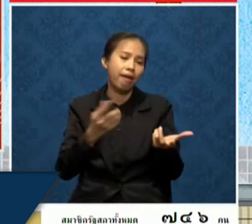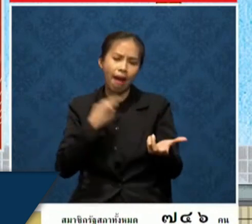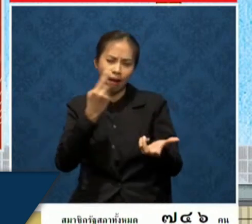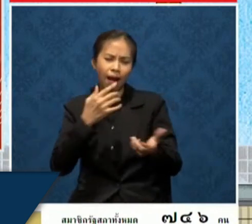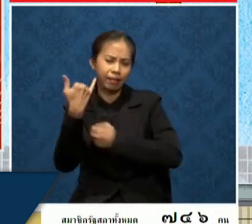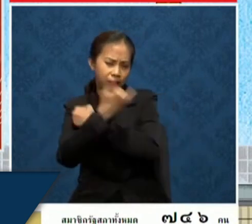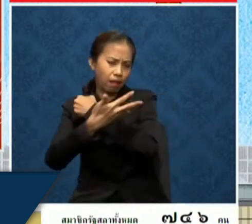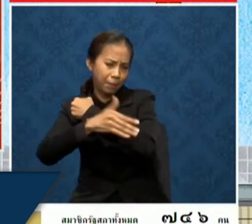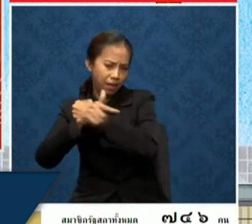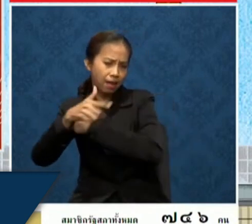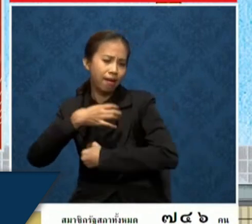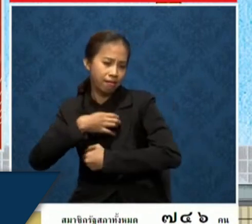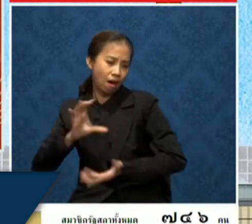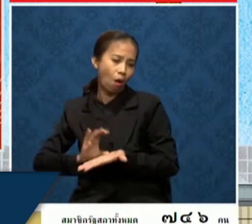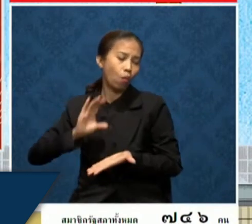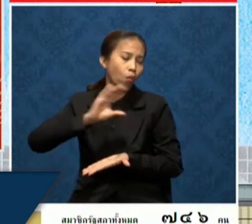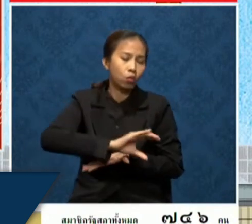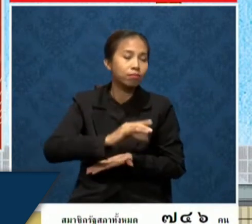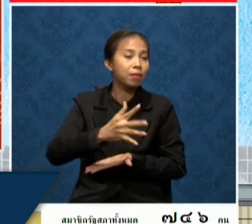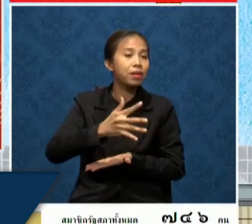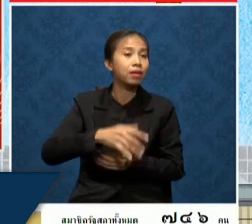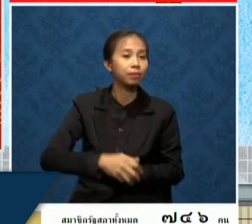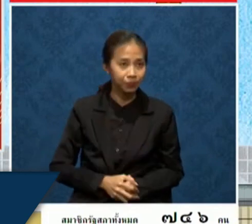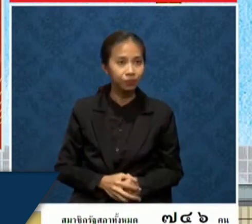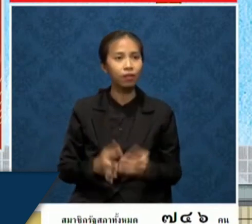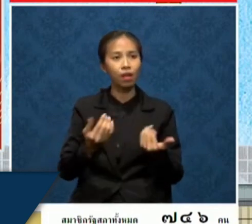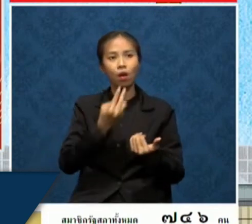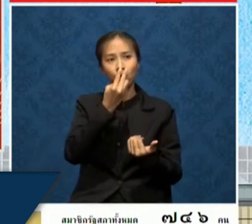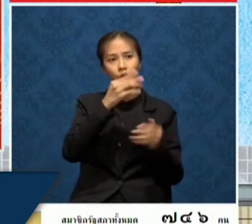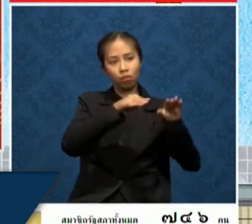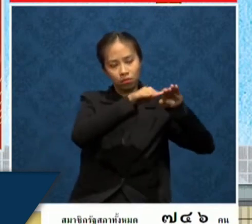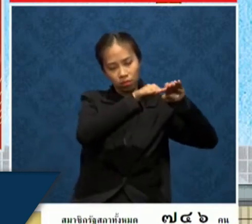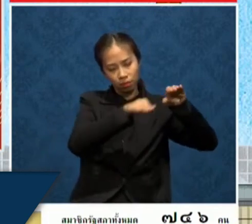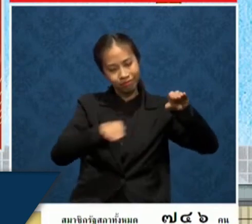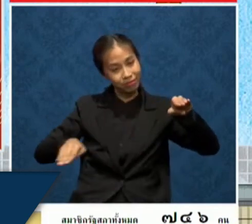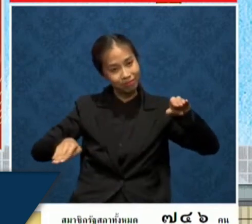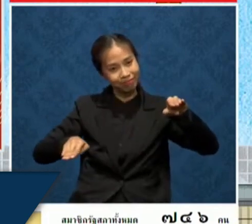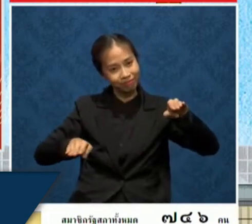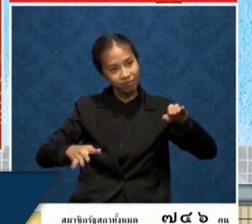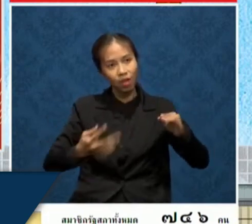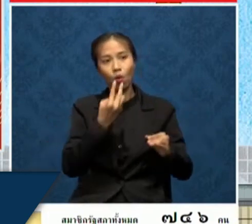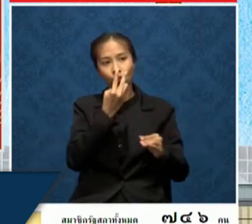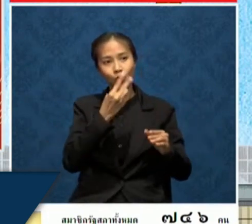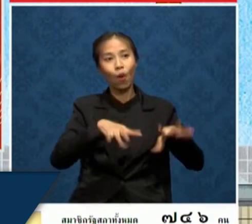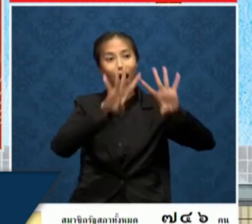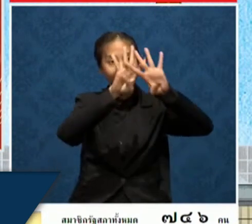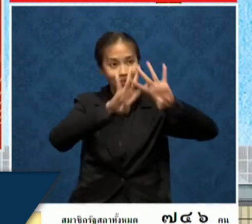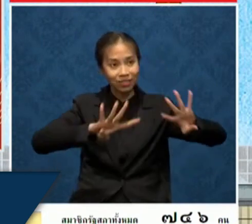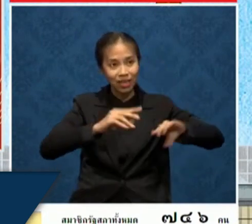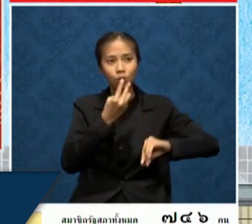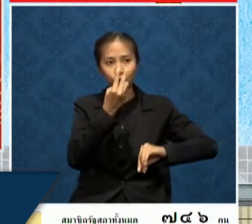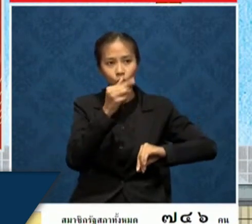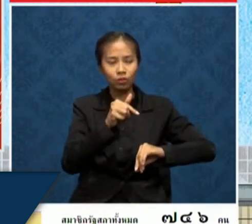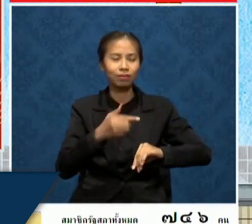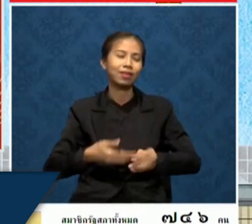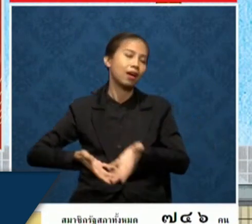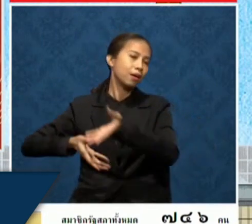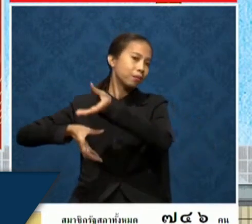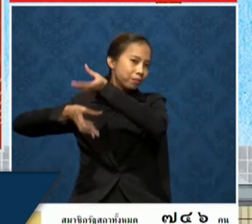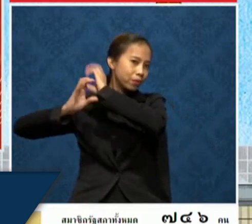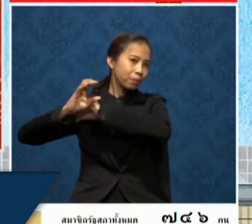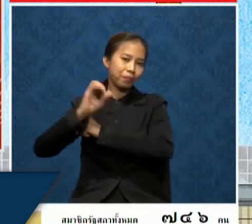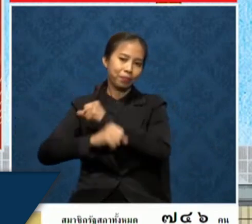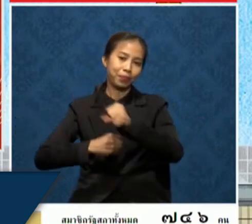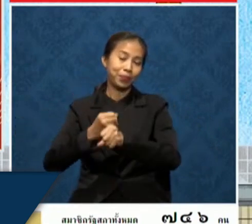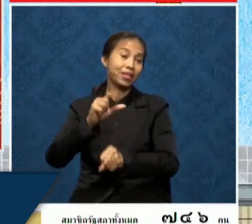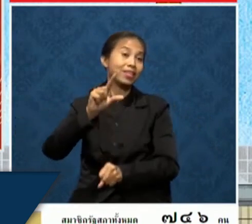านี้สะท้อนในเงินลงทุนต่างชาติเข้าไทยที่ลดลงเรื่อยๆครับเทียบกับ5ประเทศในอาเซียนจากภาพจะเห็นว่าย้อนกลับไป20ปีก่อนเม็ด